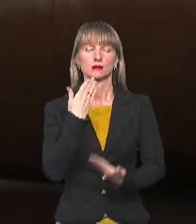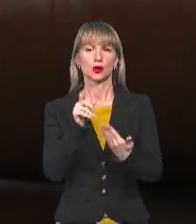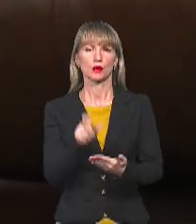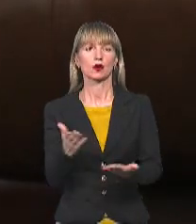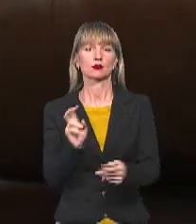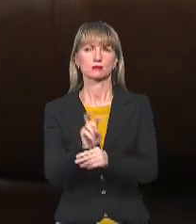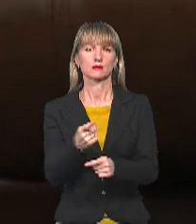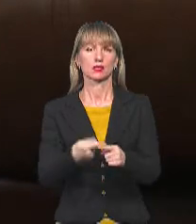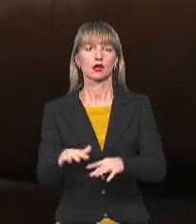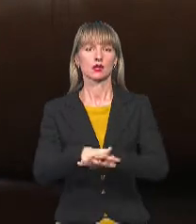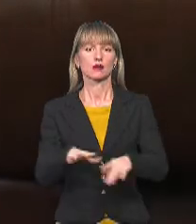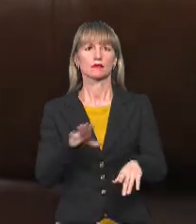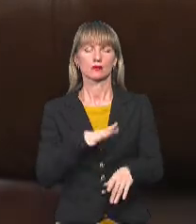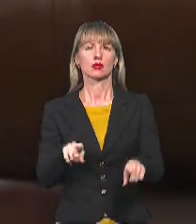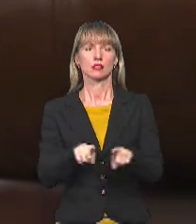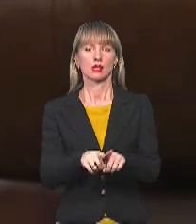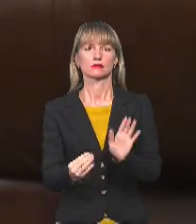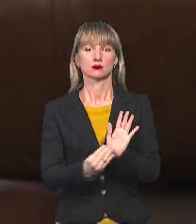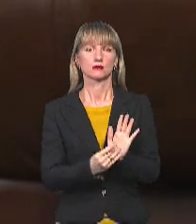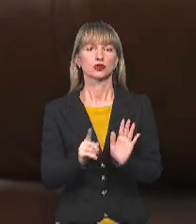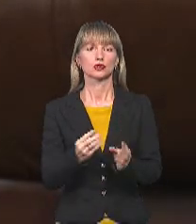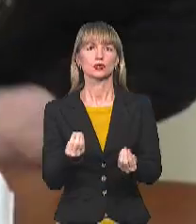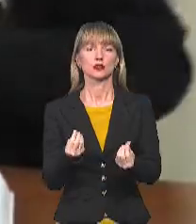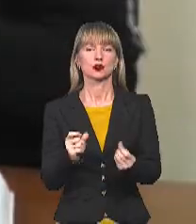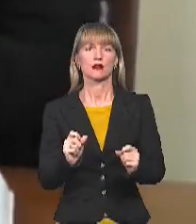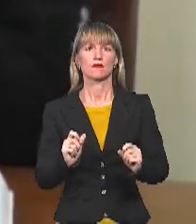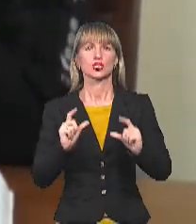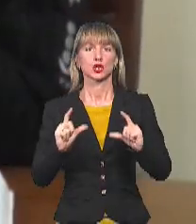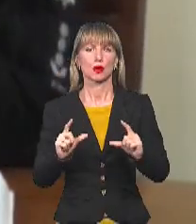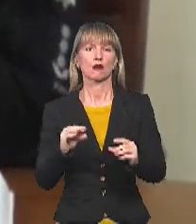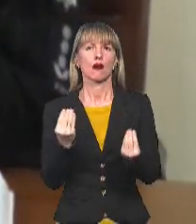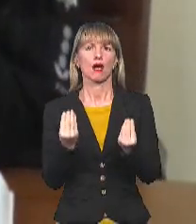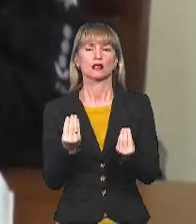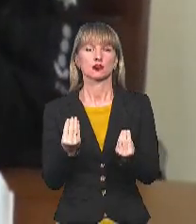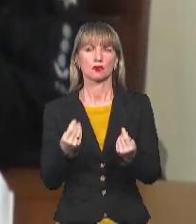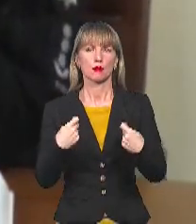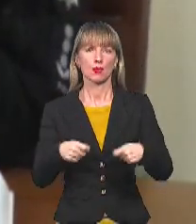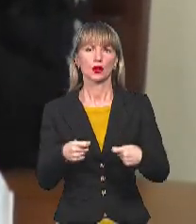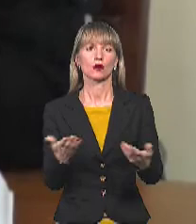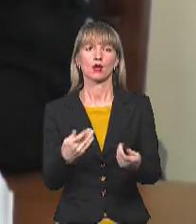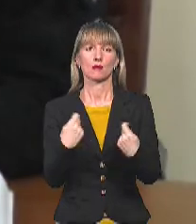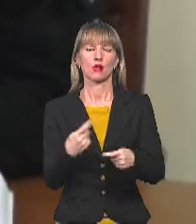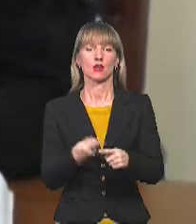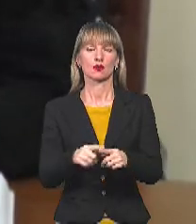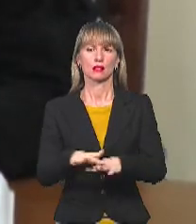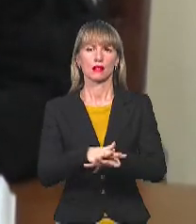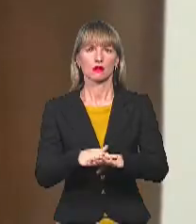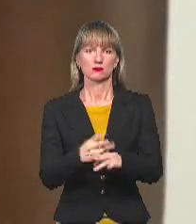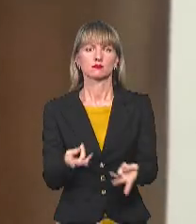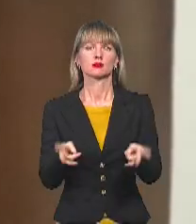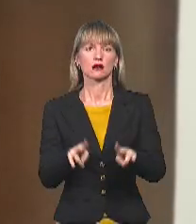відвідують ці ринки, було також зазначено, що ціни занадто то високі, і якість продукції, яка реалізується на цих ринках, вона